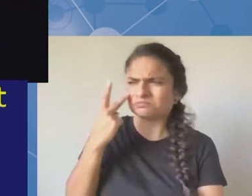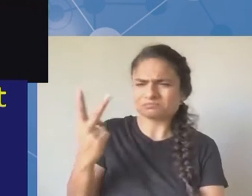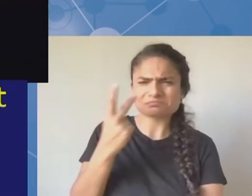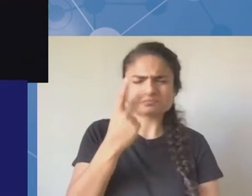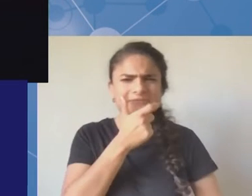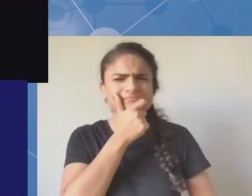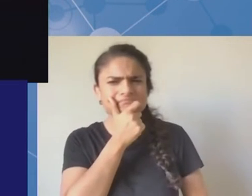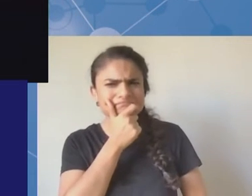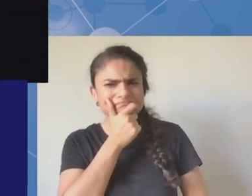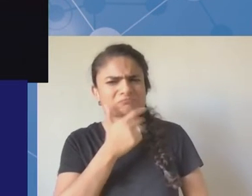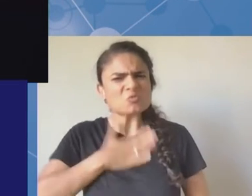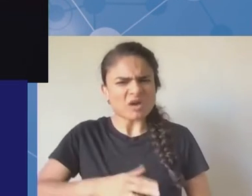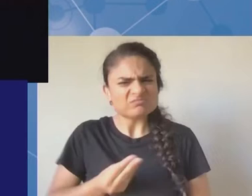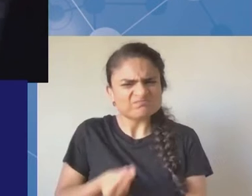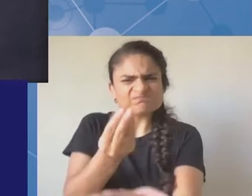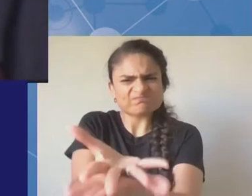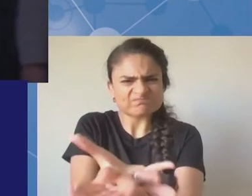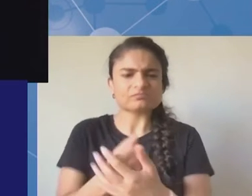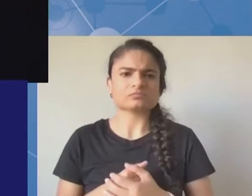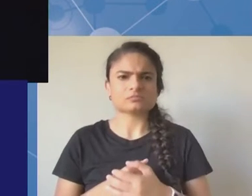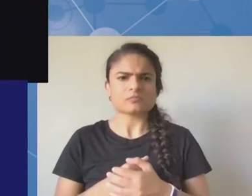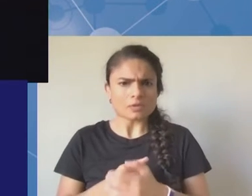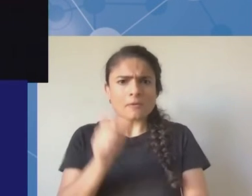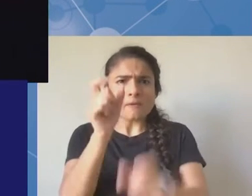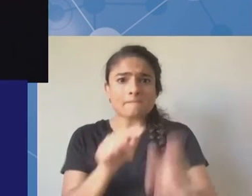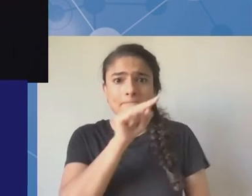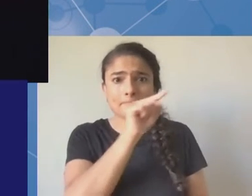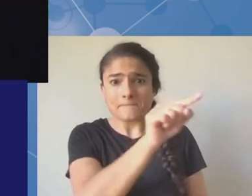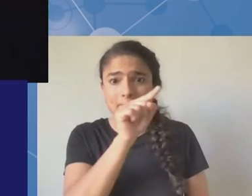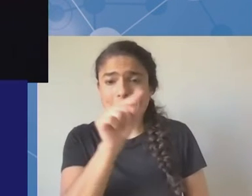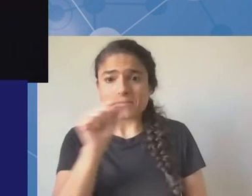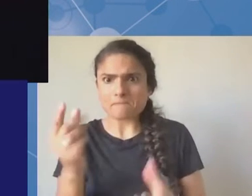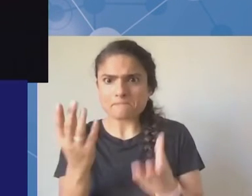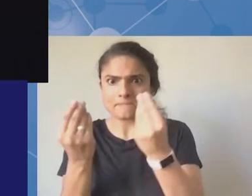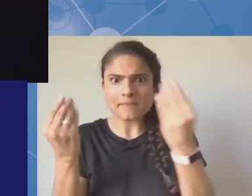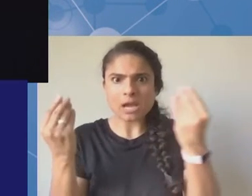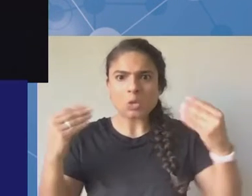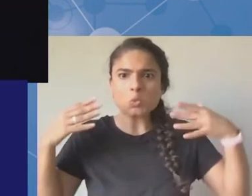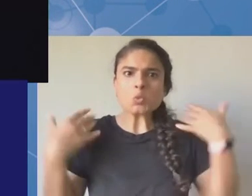о менторинге. И я хотела сказать, что среди нас есть люди,